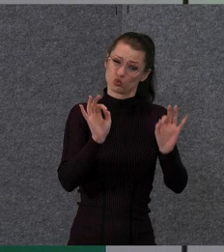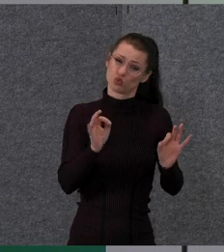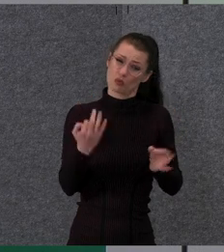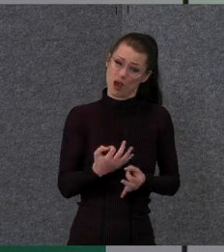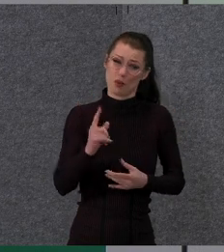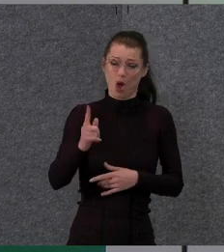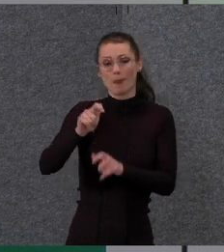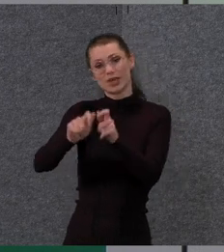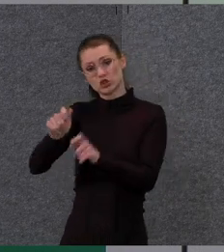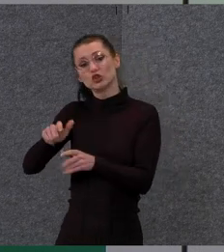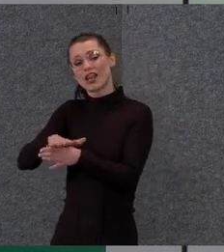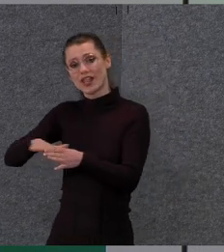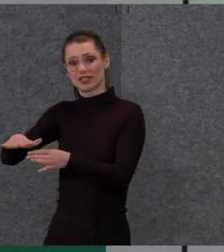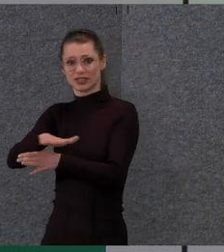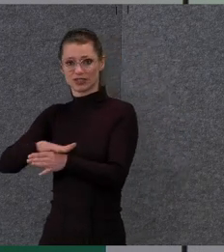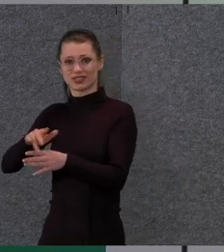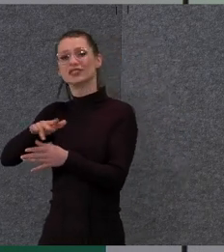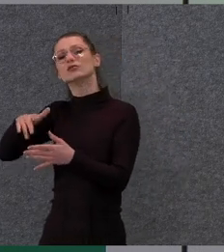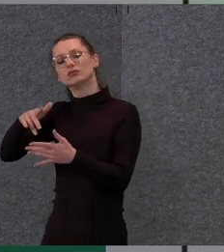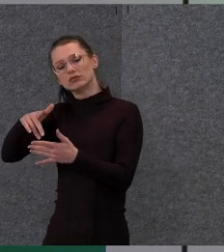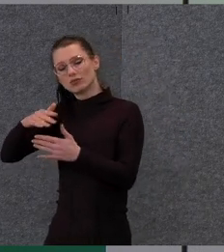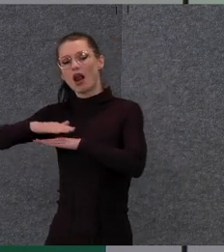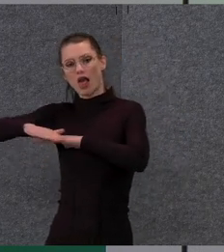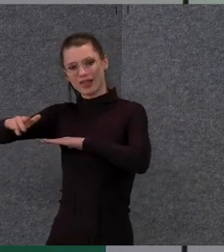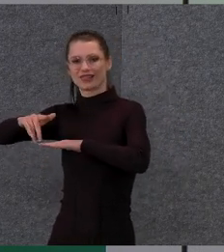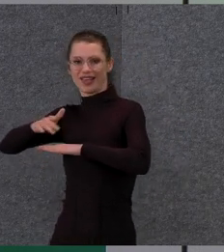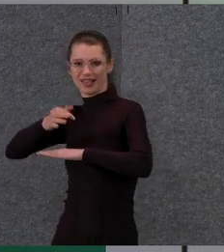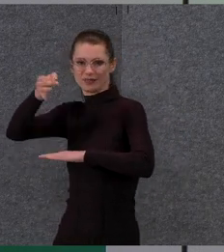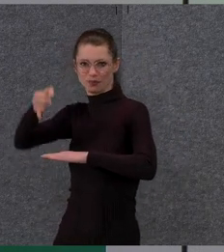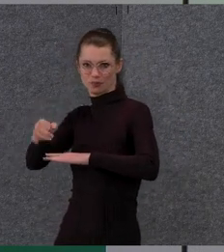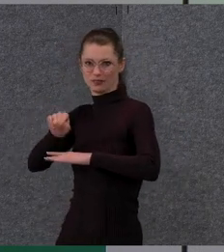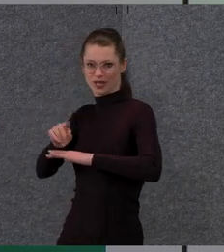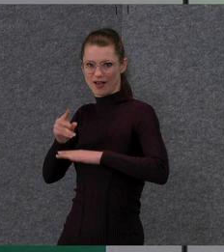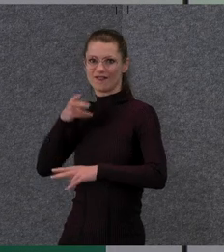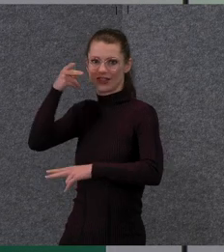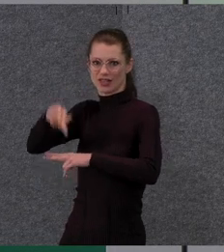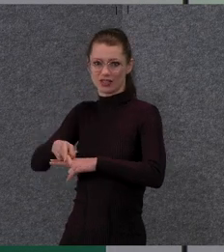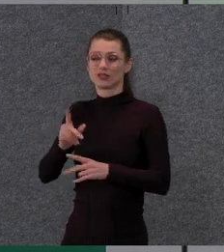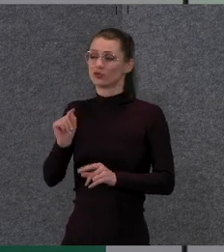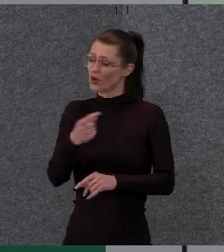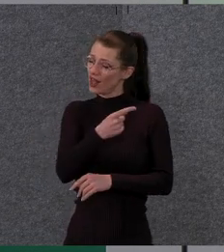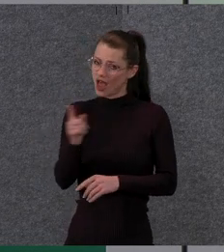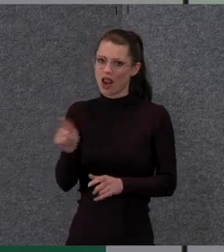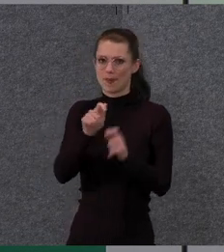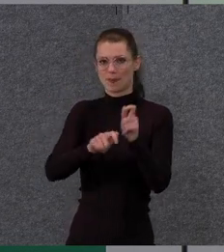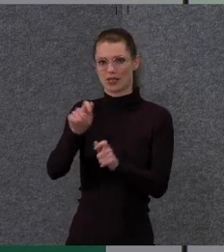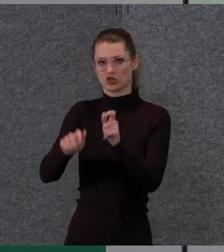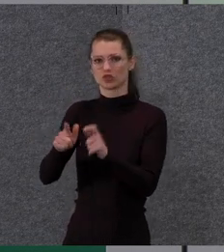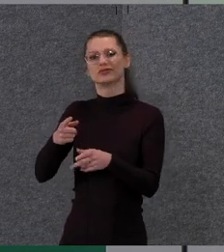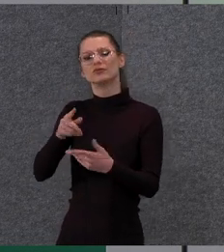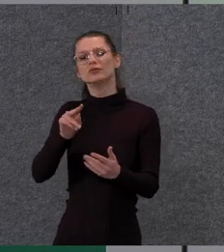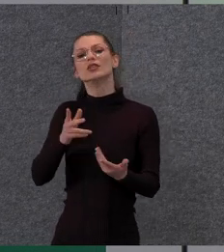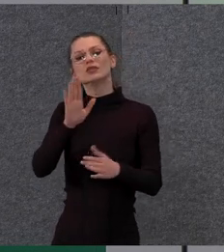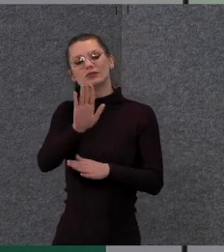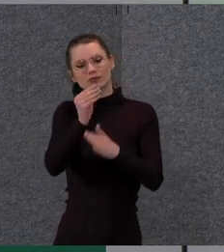ländlichen Regionen vertritt. Ich möchte in einem Land der Chancen leben. Mit einer Regierung, die alle Menschen in den Blick nimmt und für